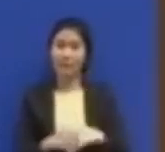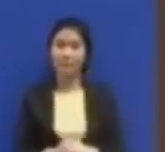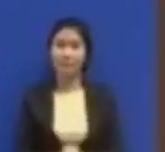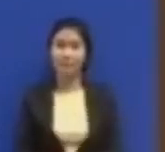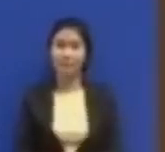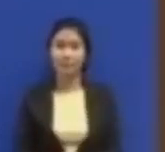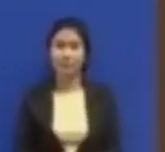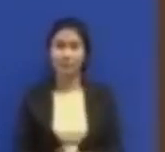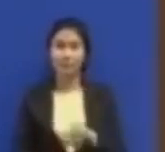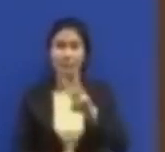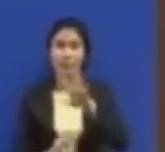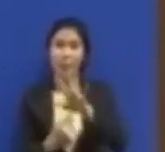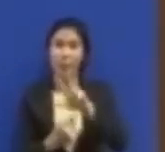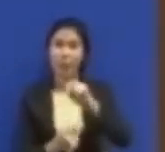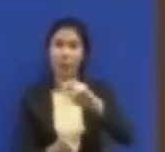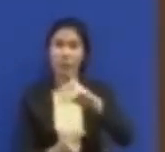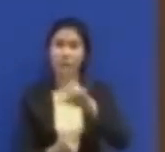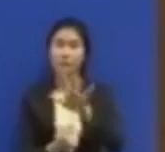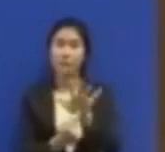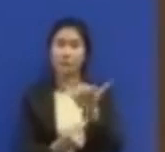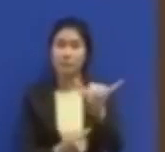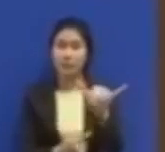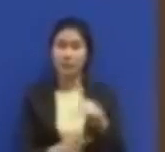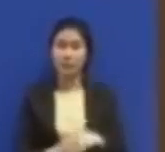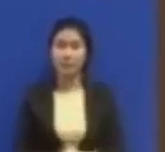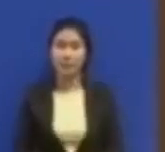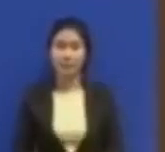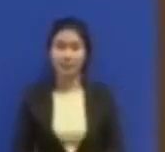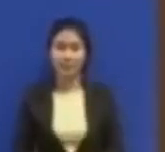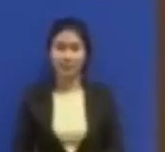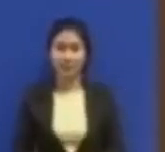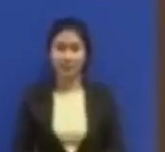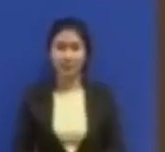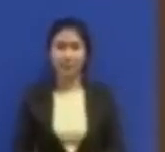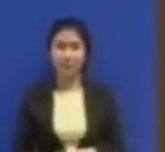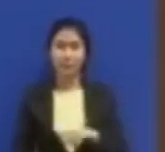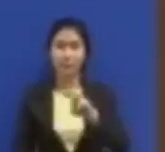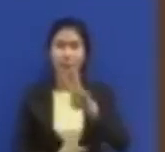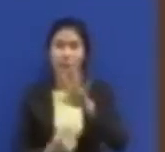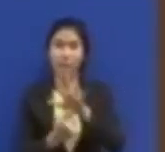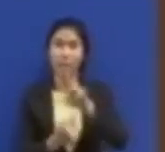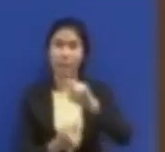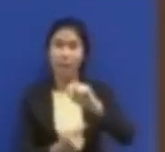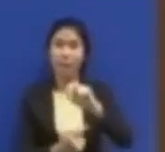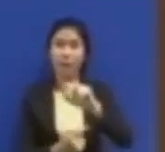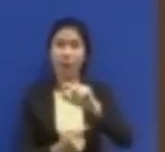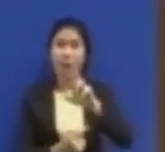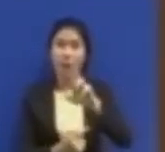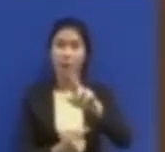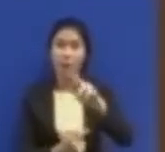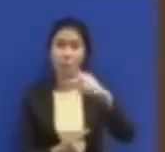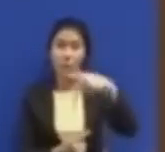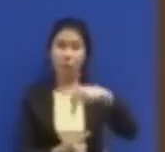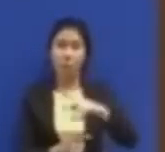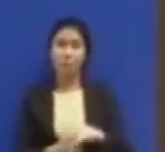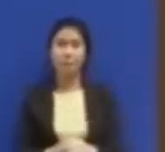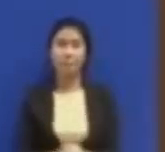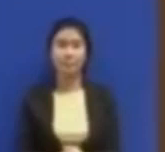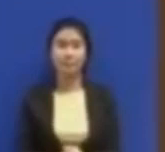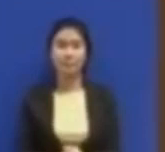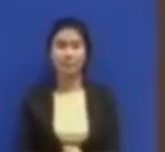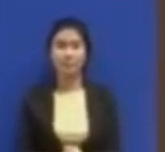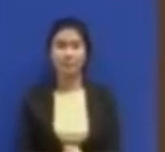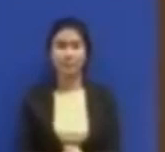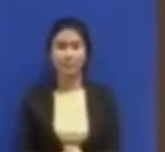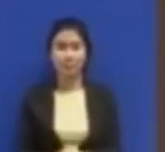ายวันชัยสอนสิริ160นายวันลบตังคณานุรักษ์161พลเอกวิ